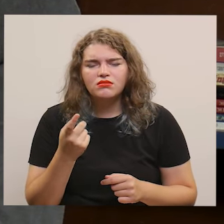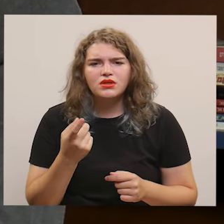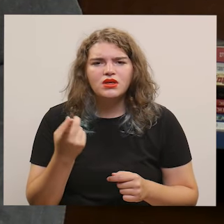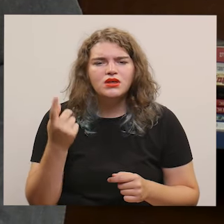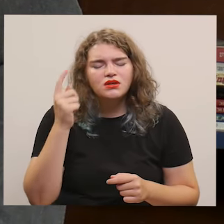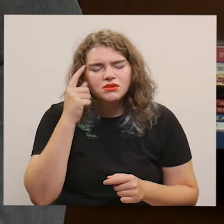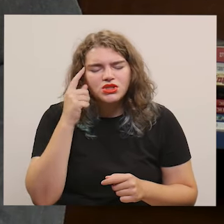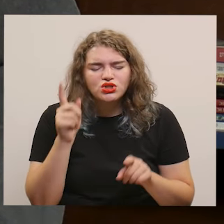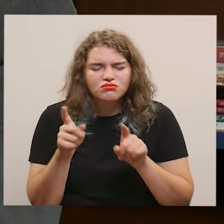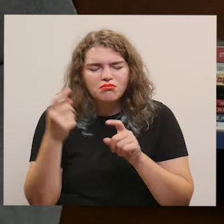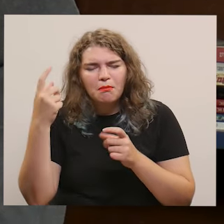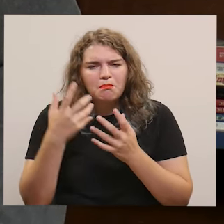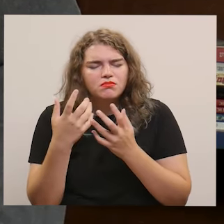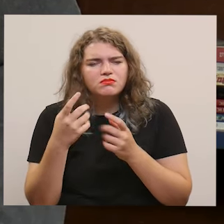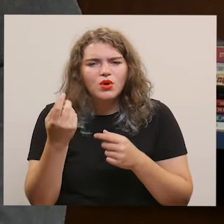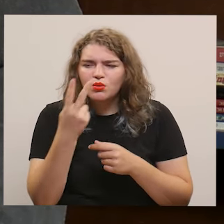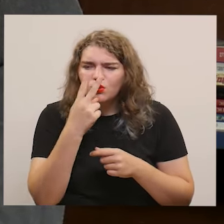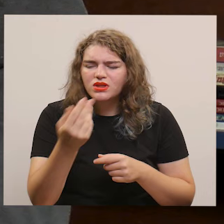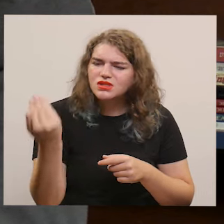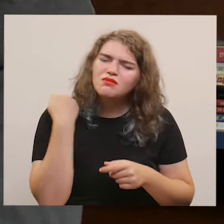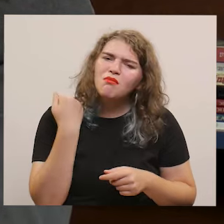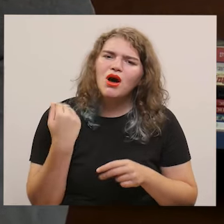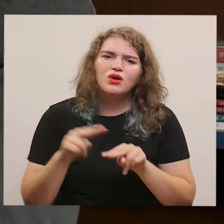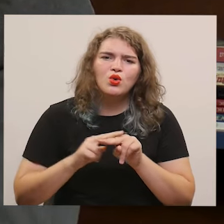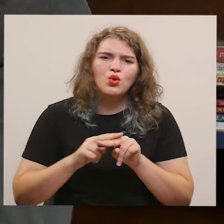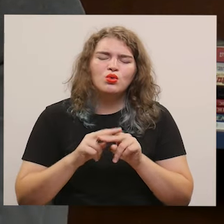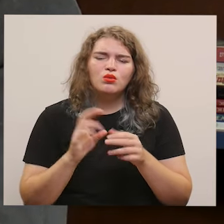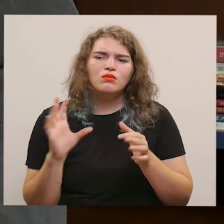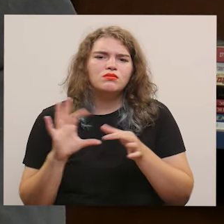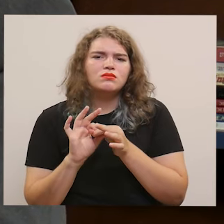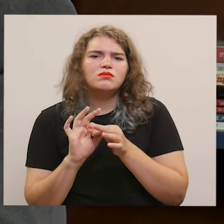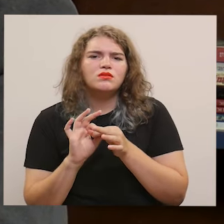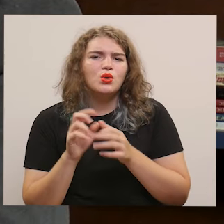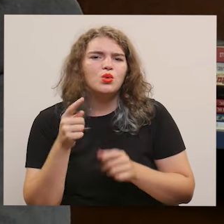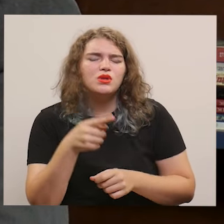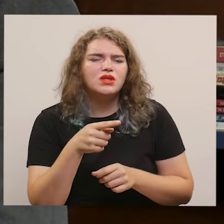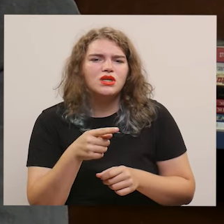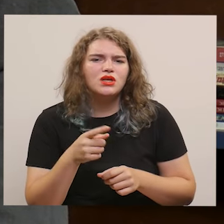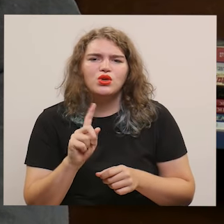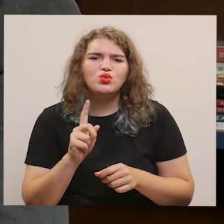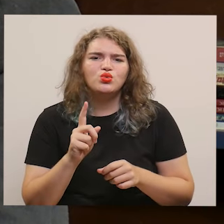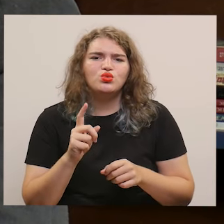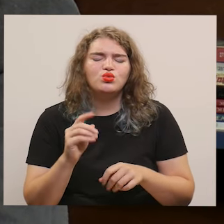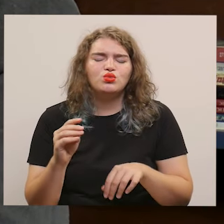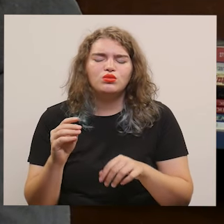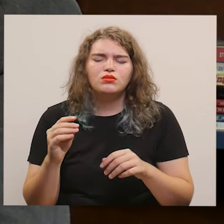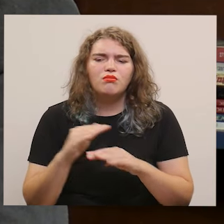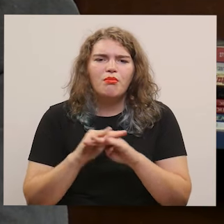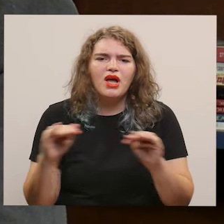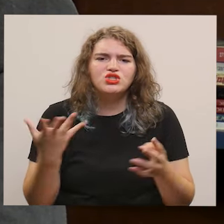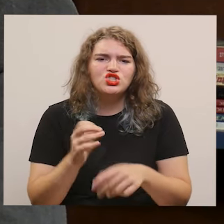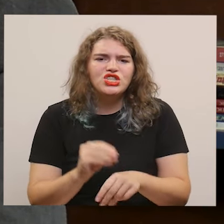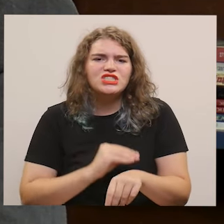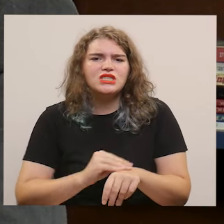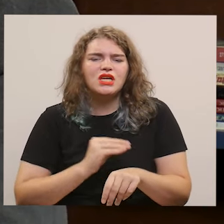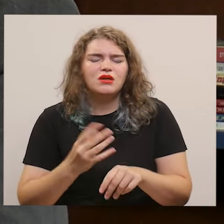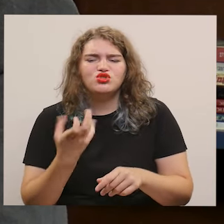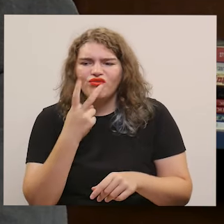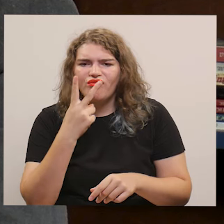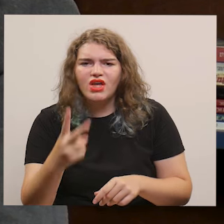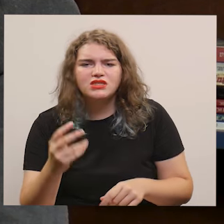pentru tine până acum. Uită-te în spate. Care a fost relația? Rațional. Nu te baza pe ce simți, nu te baza pe ceea ce